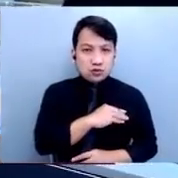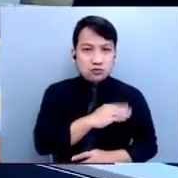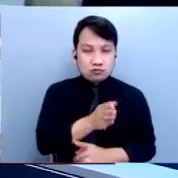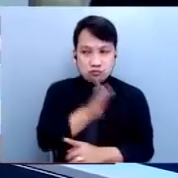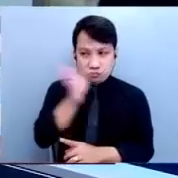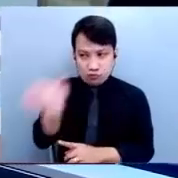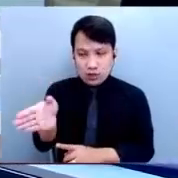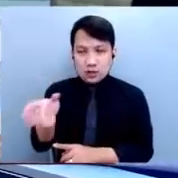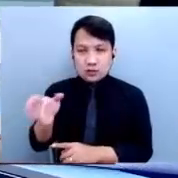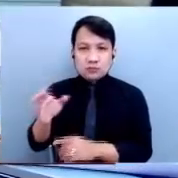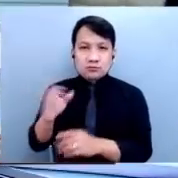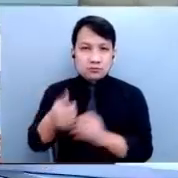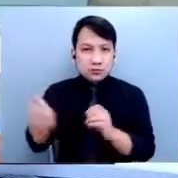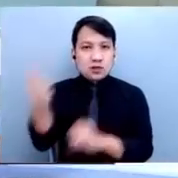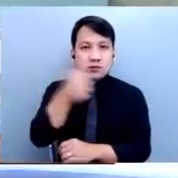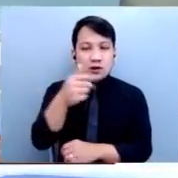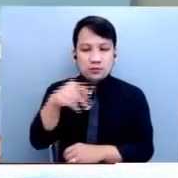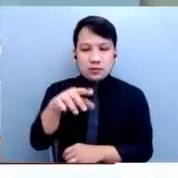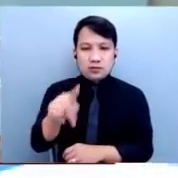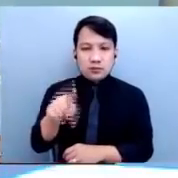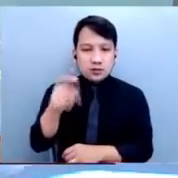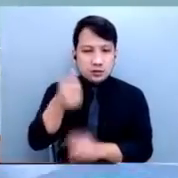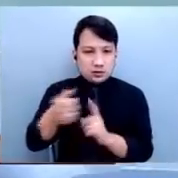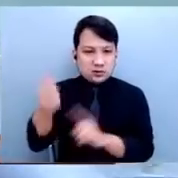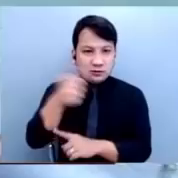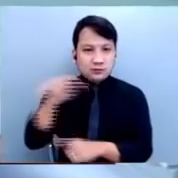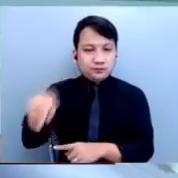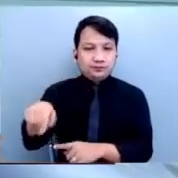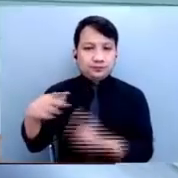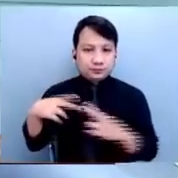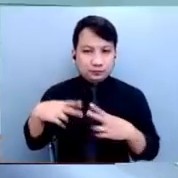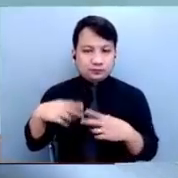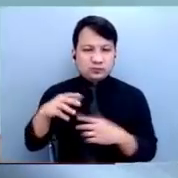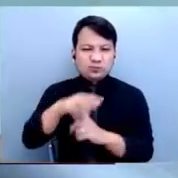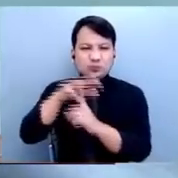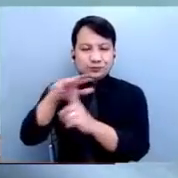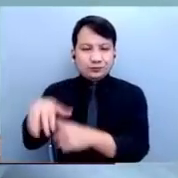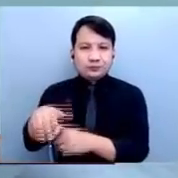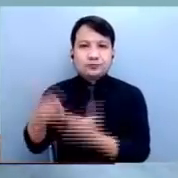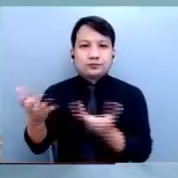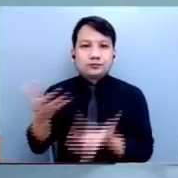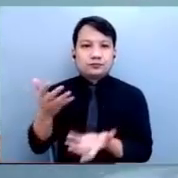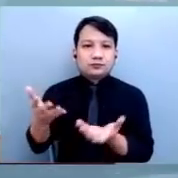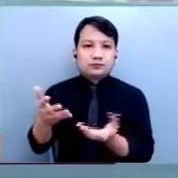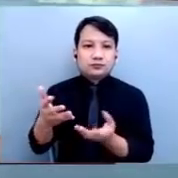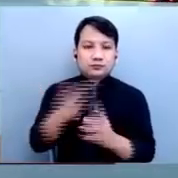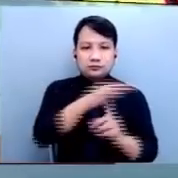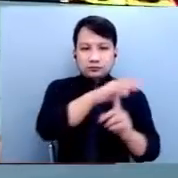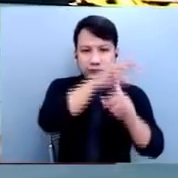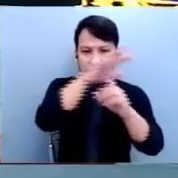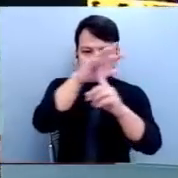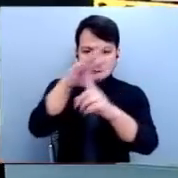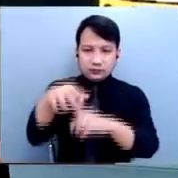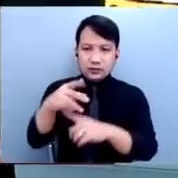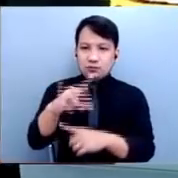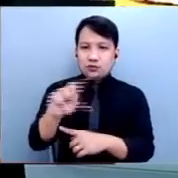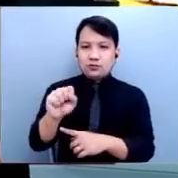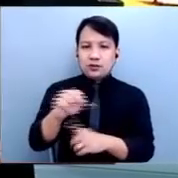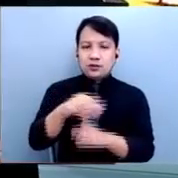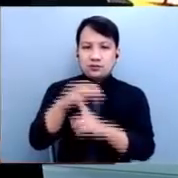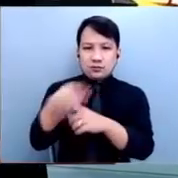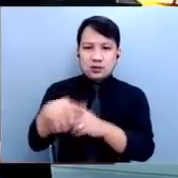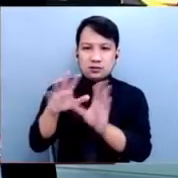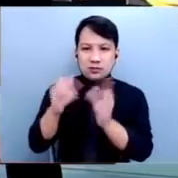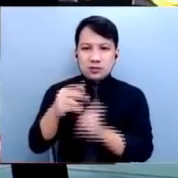Junardo Carlos sa Balesin Resort kung saan siya nagbabakasyon. Ang problema, bumagsak ang helicopter sa Purok Mayaog, Barangay Pandan